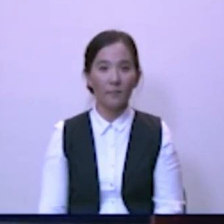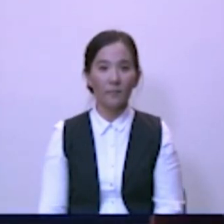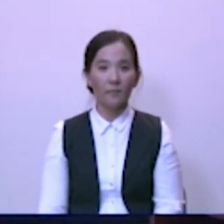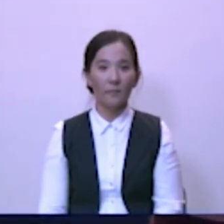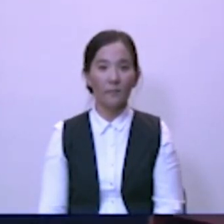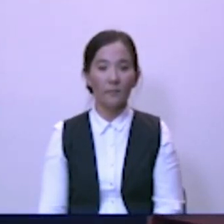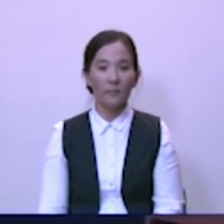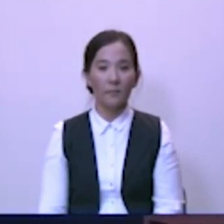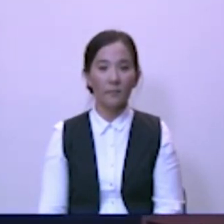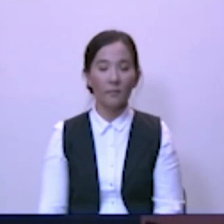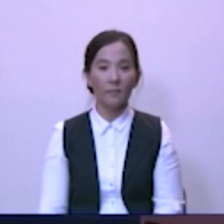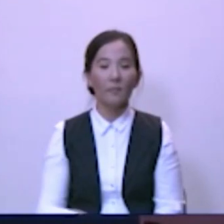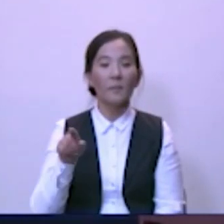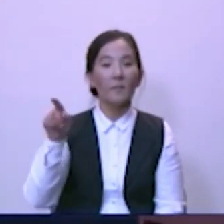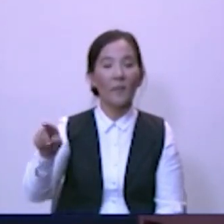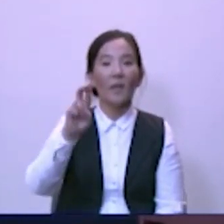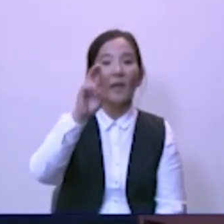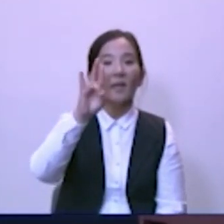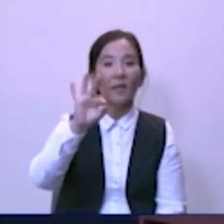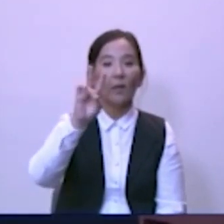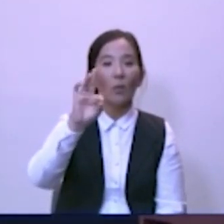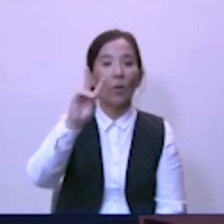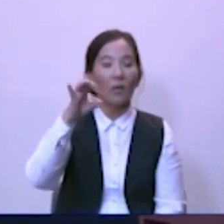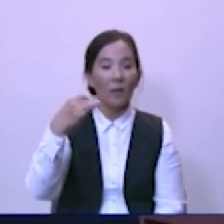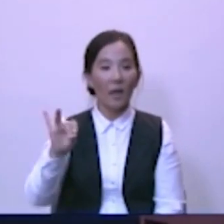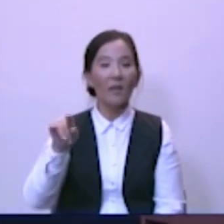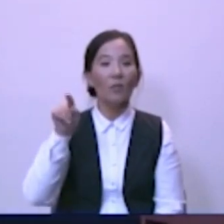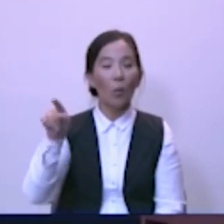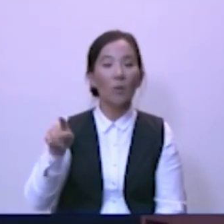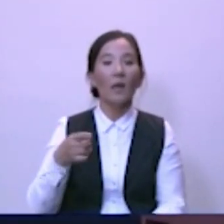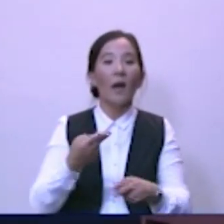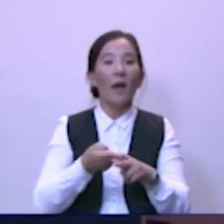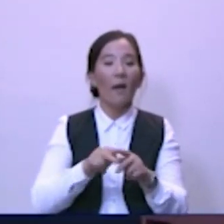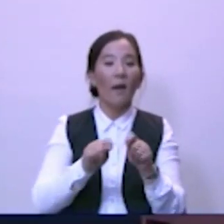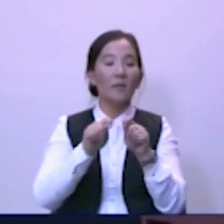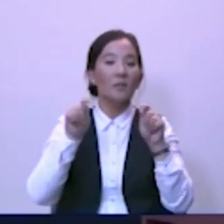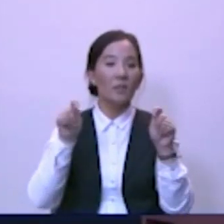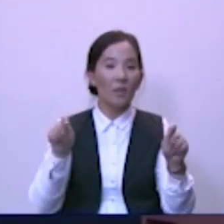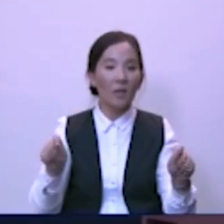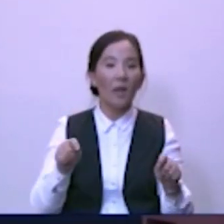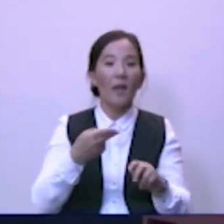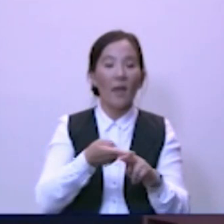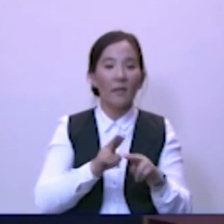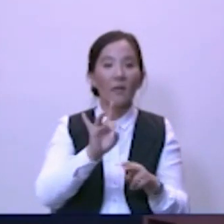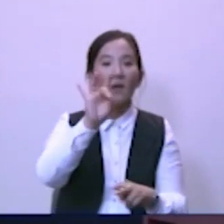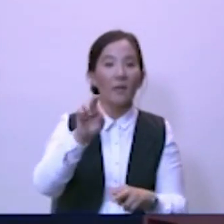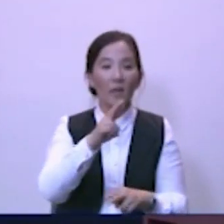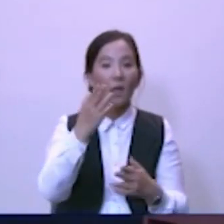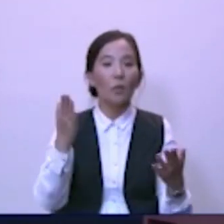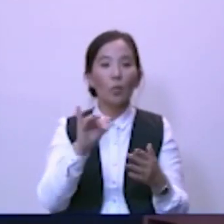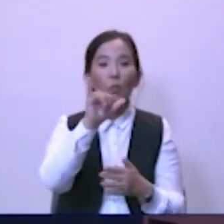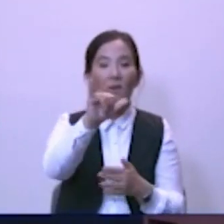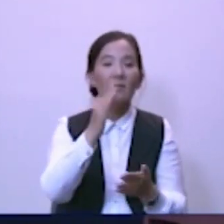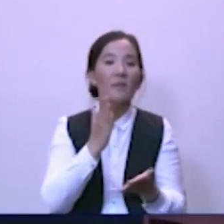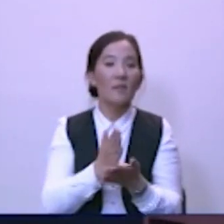бекетов николай николаевич именно он открыл данный ряд который у вас представлен в